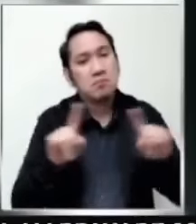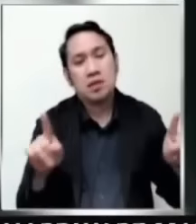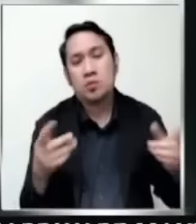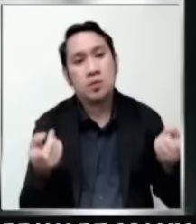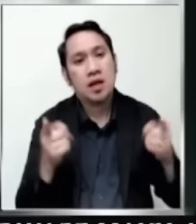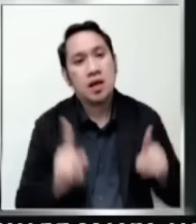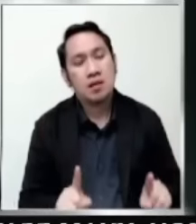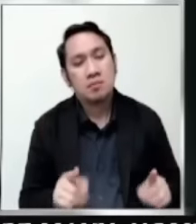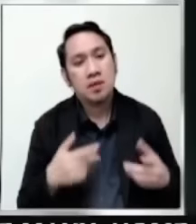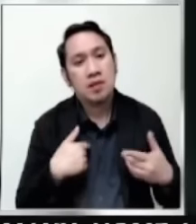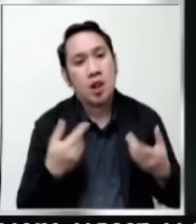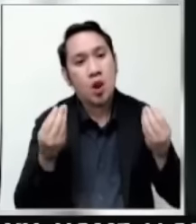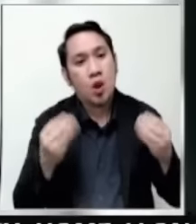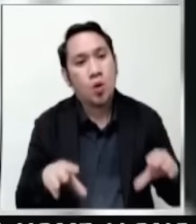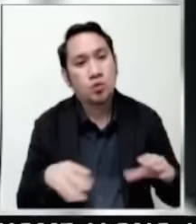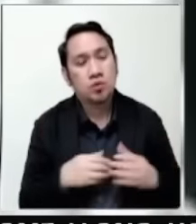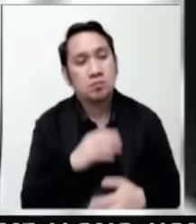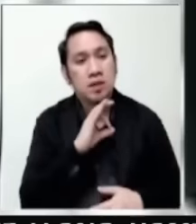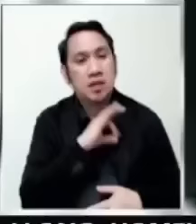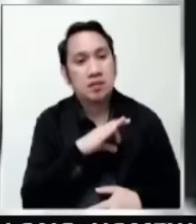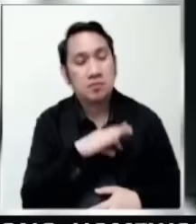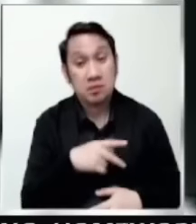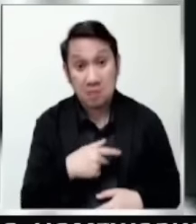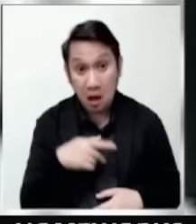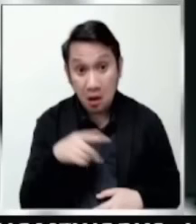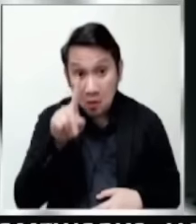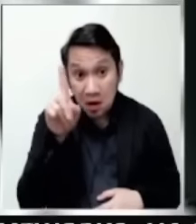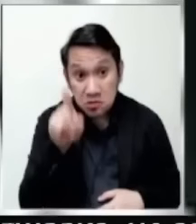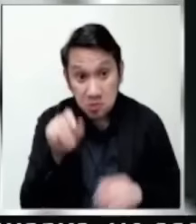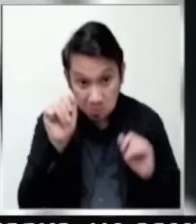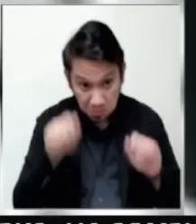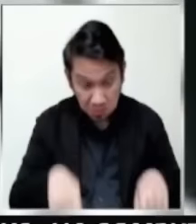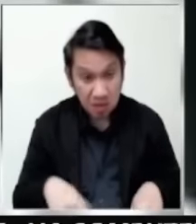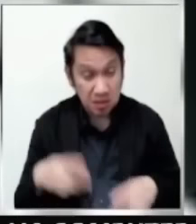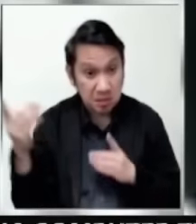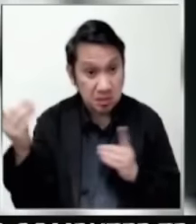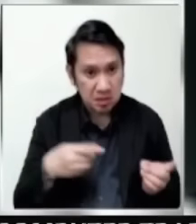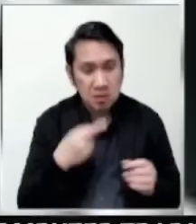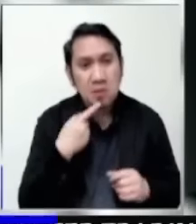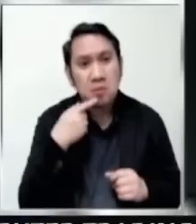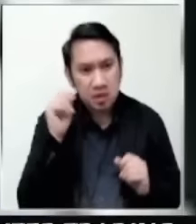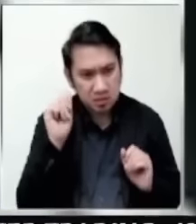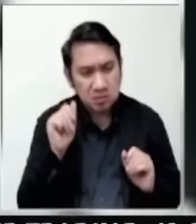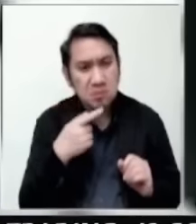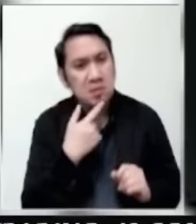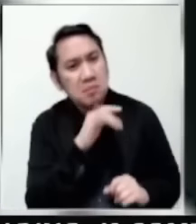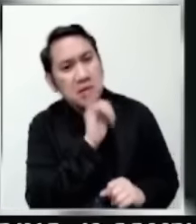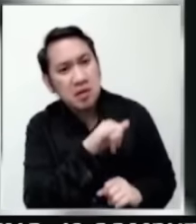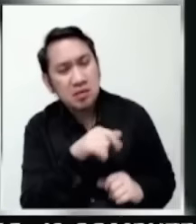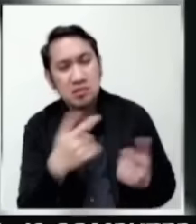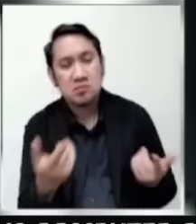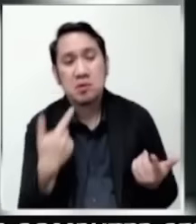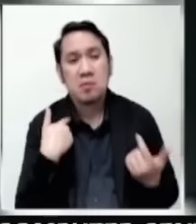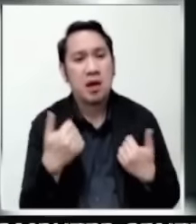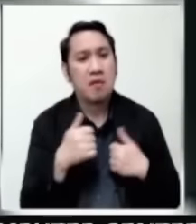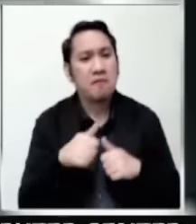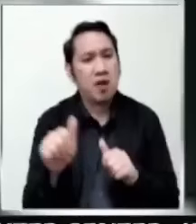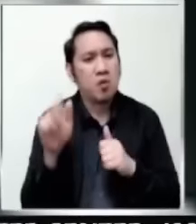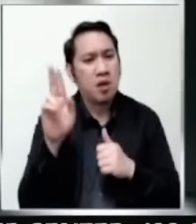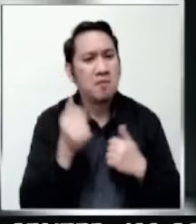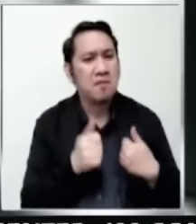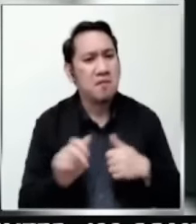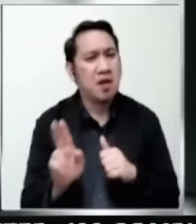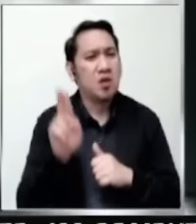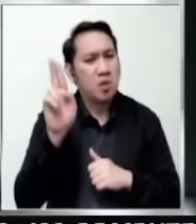na po ako kung pwedeng pick up siya. Sabi naman po niya, yes. Pero hanggang sa nag-follow up ako na nag-follow up, wala na po